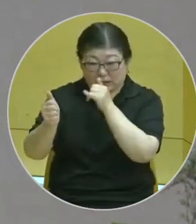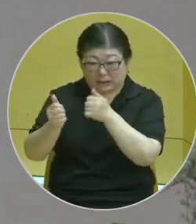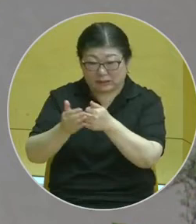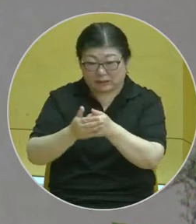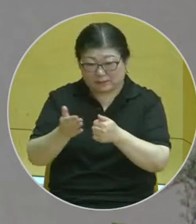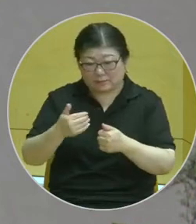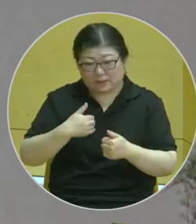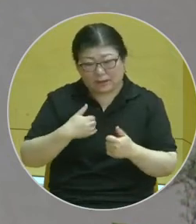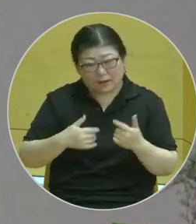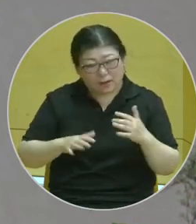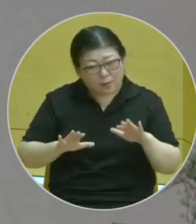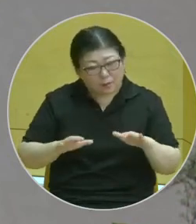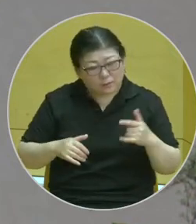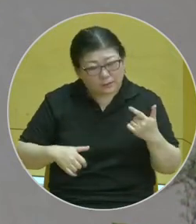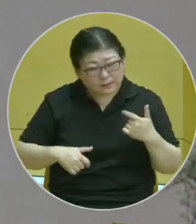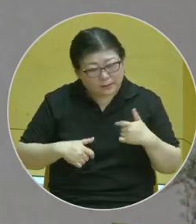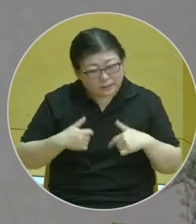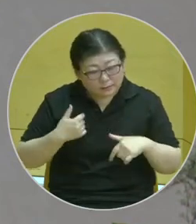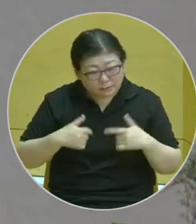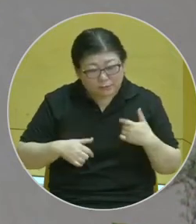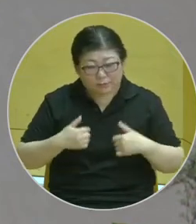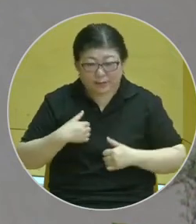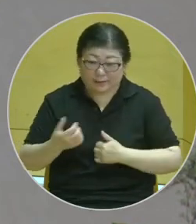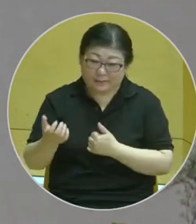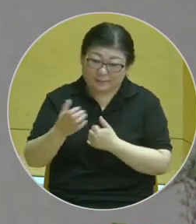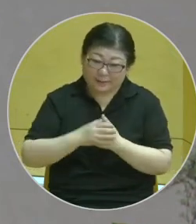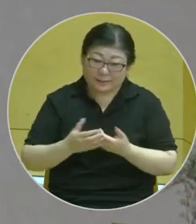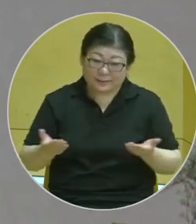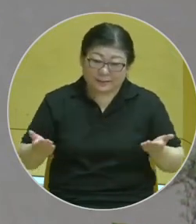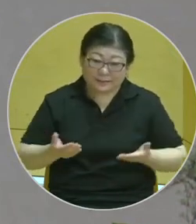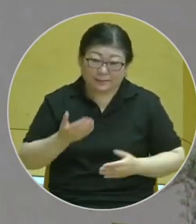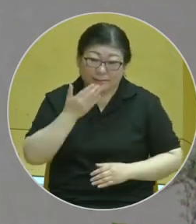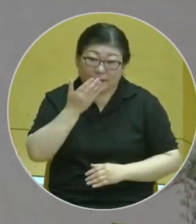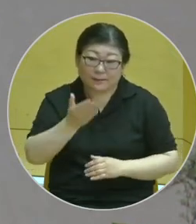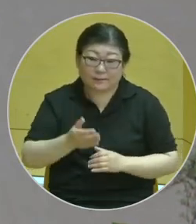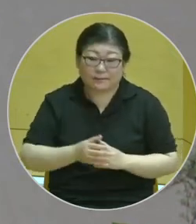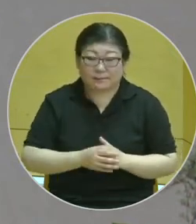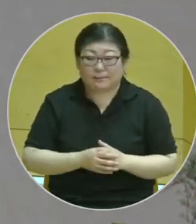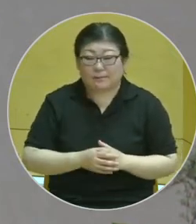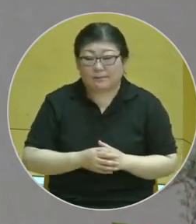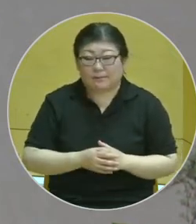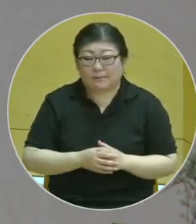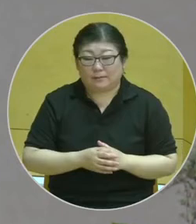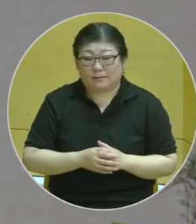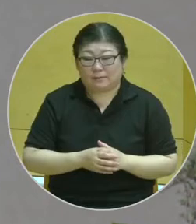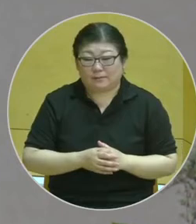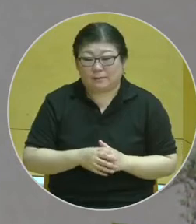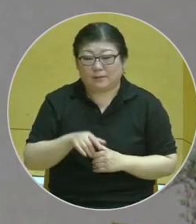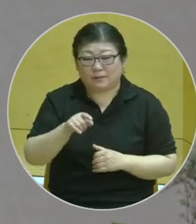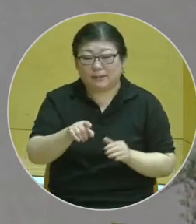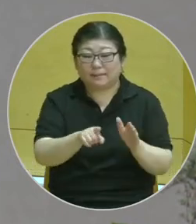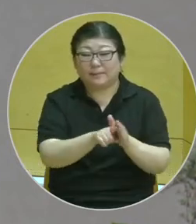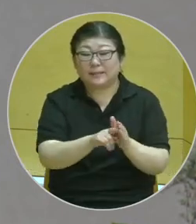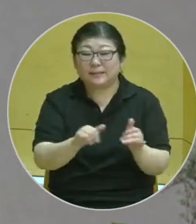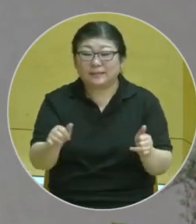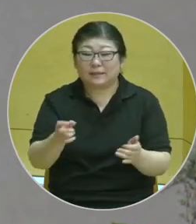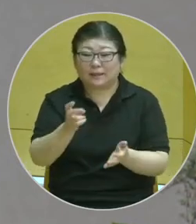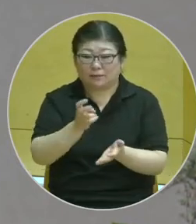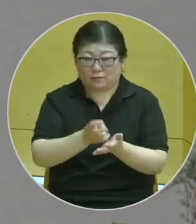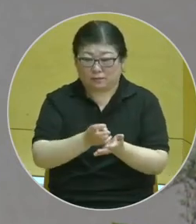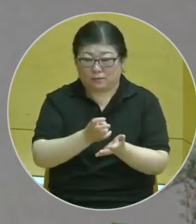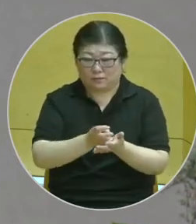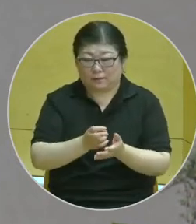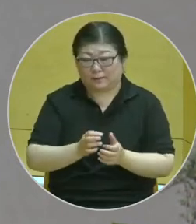되면 오늘 내가 기쁘게 나에게 주어진 일을 할 수가 있다는 것입니다 그것이 바로 믿는 자 1 도리인